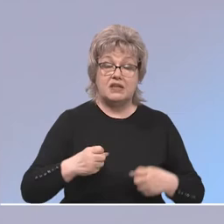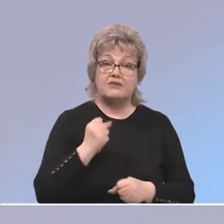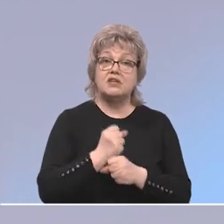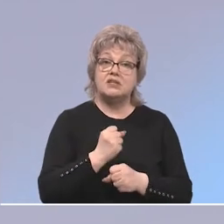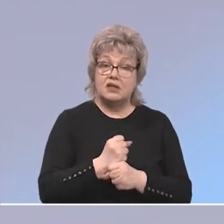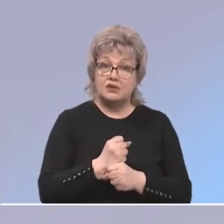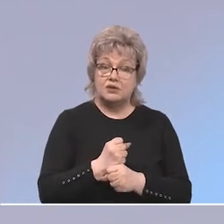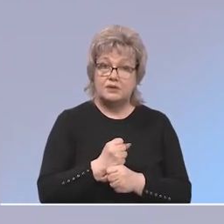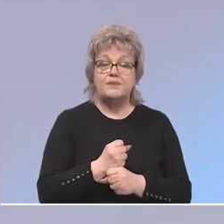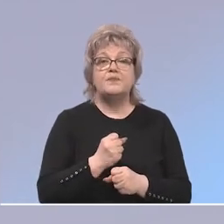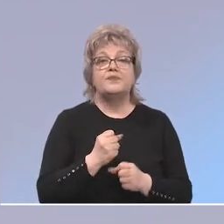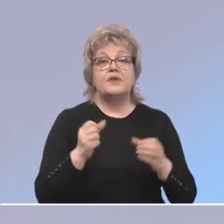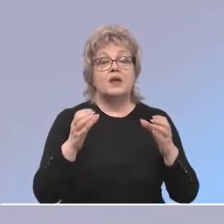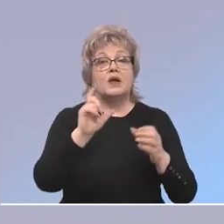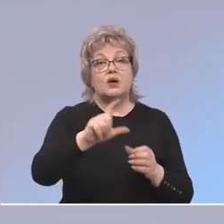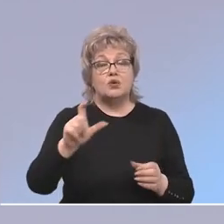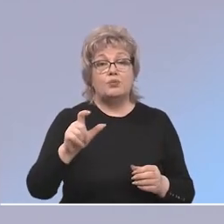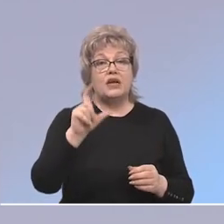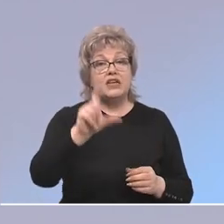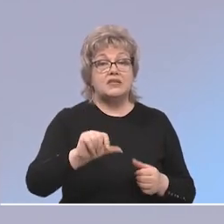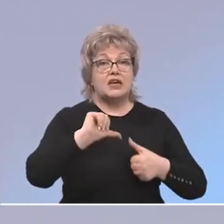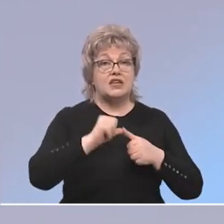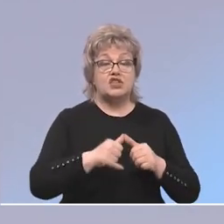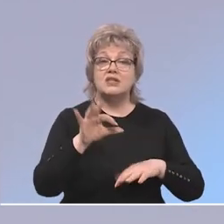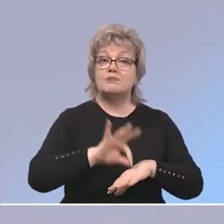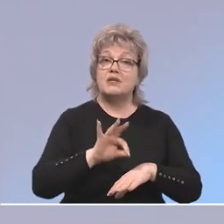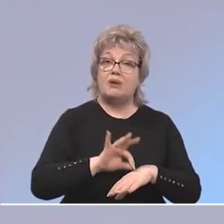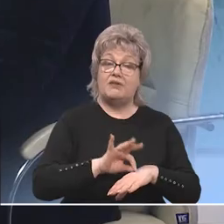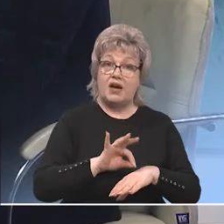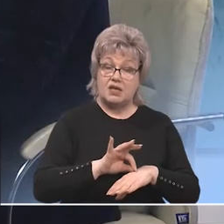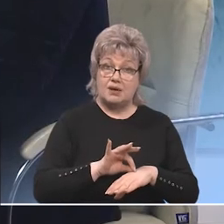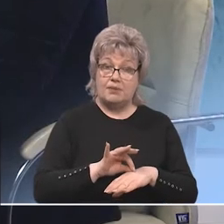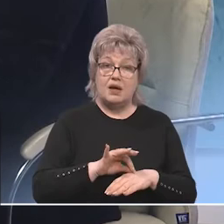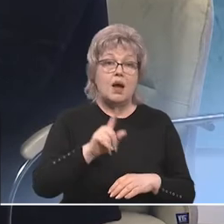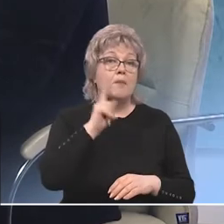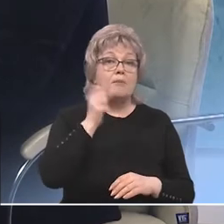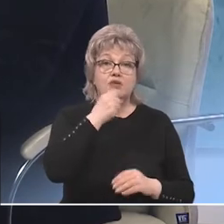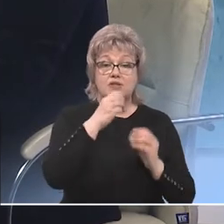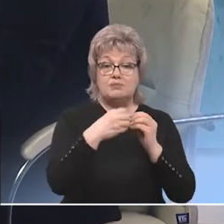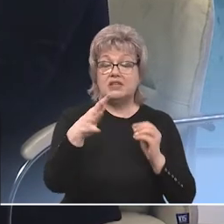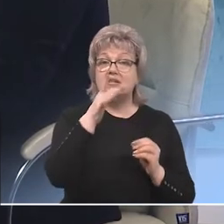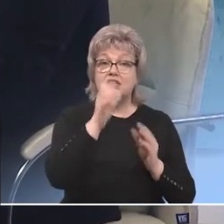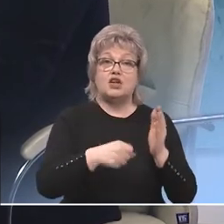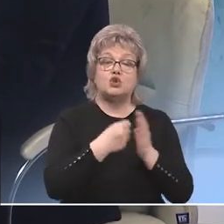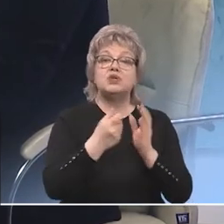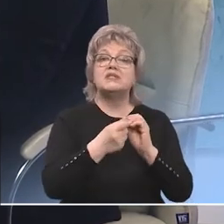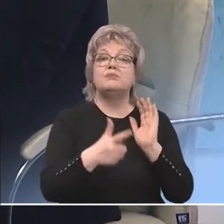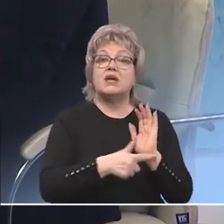проводятся декретированным группам населения, лицам с хроническими заболеваниями, подросткам с 15 лет до 17